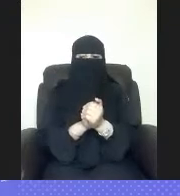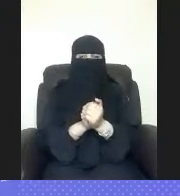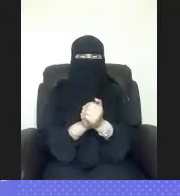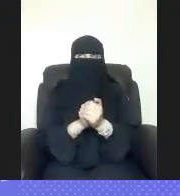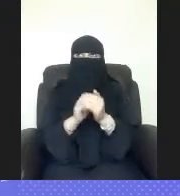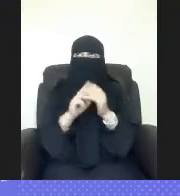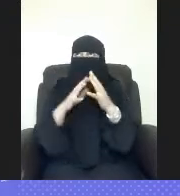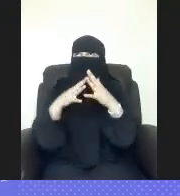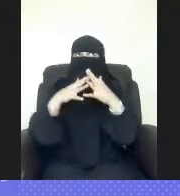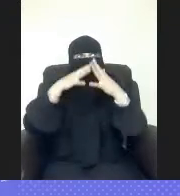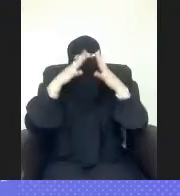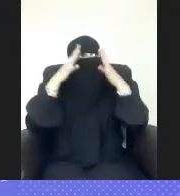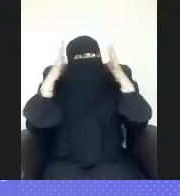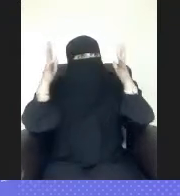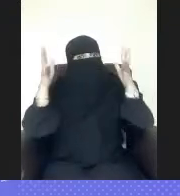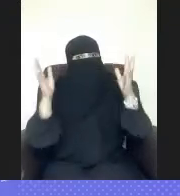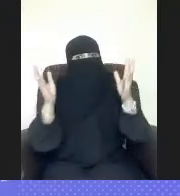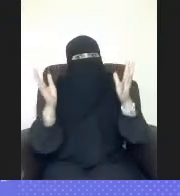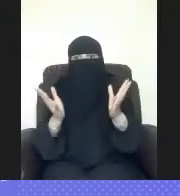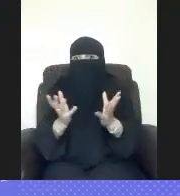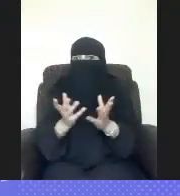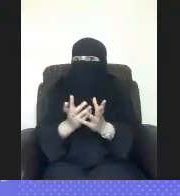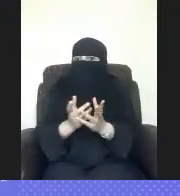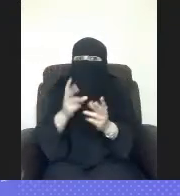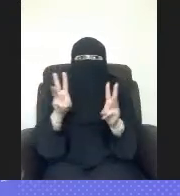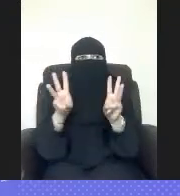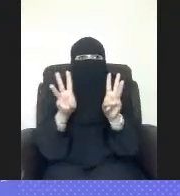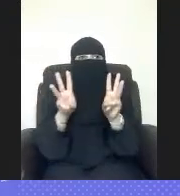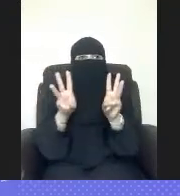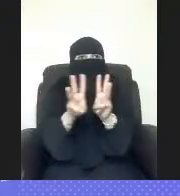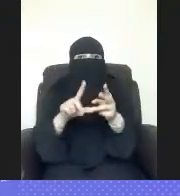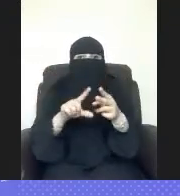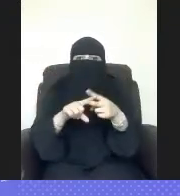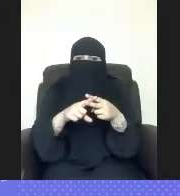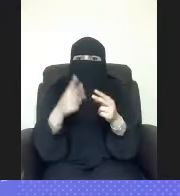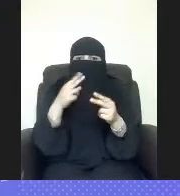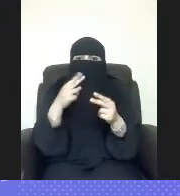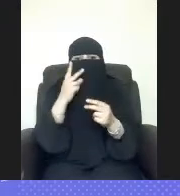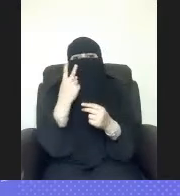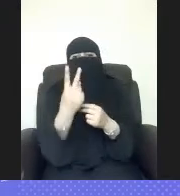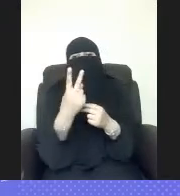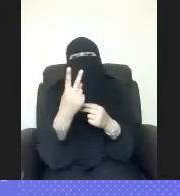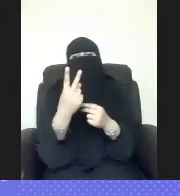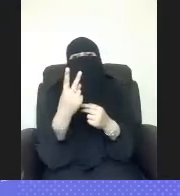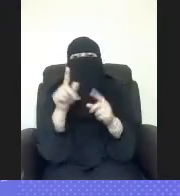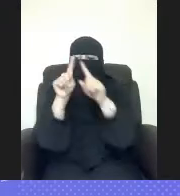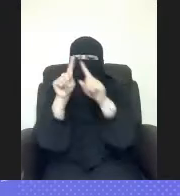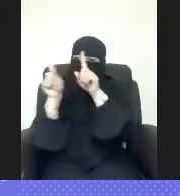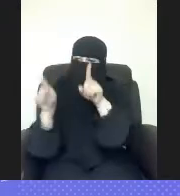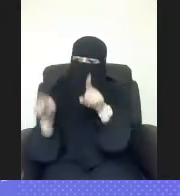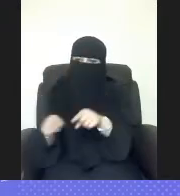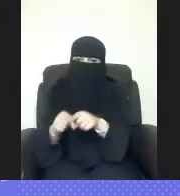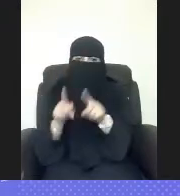كنا نتكلم فيه يوجد نموذجين للتدريس، نموذج